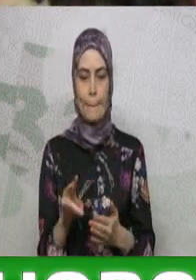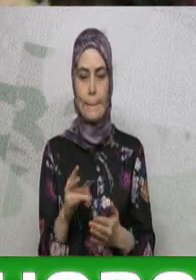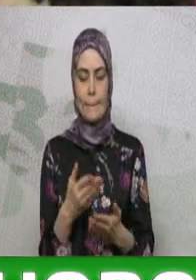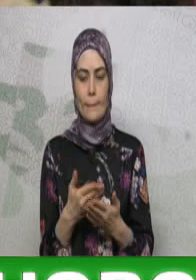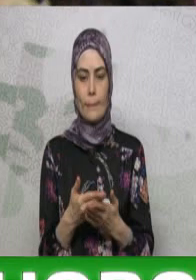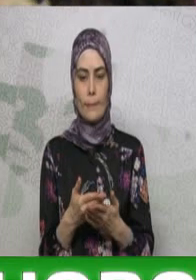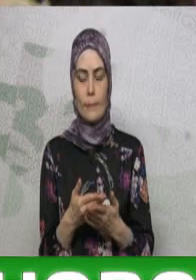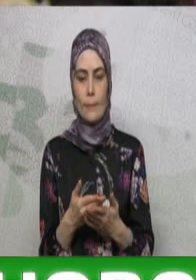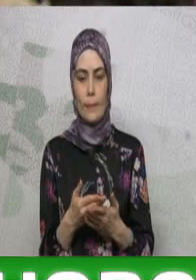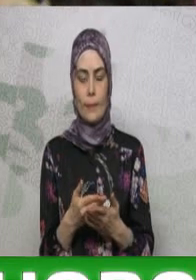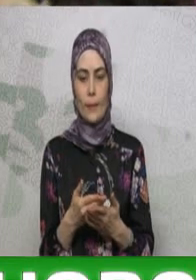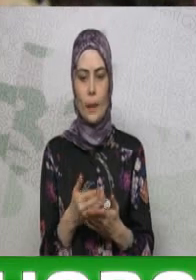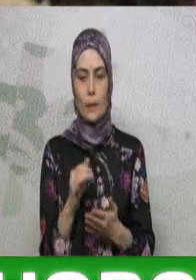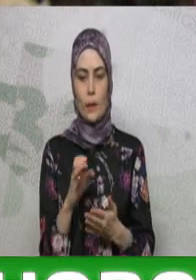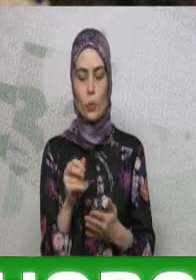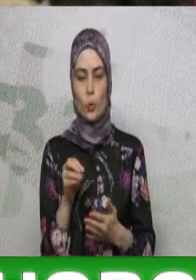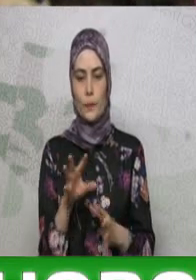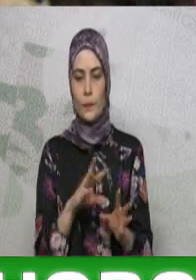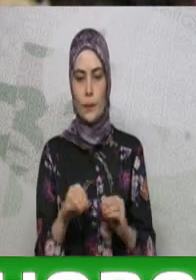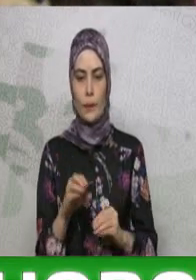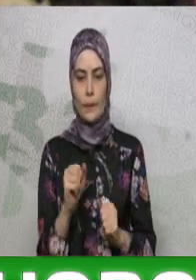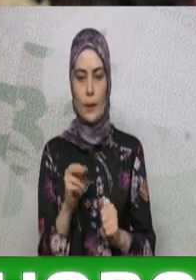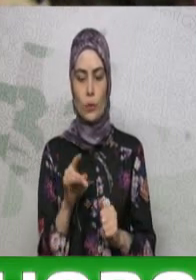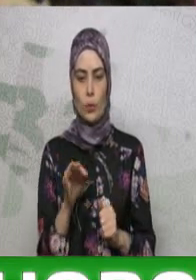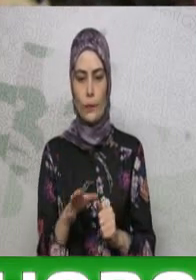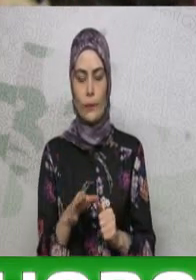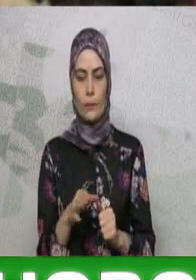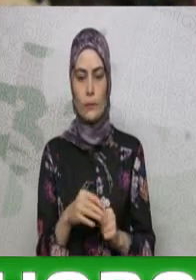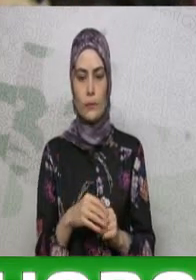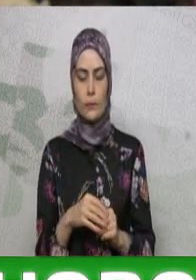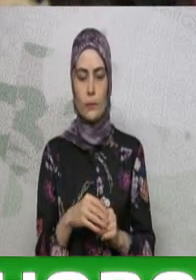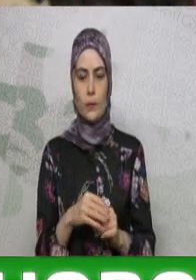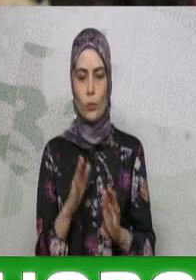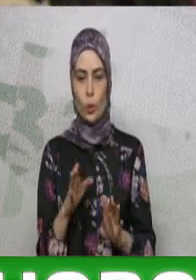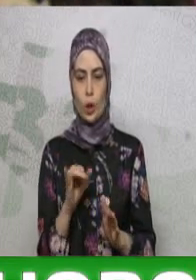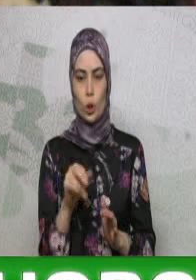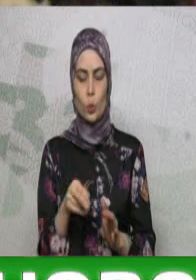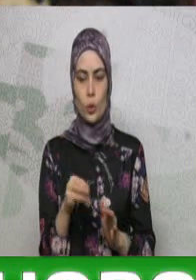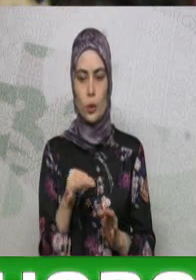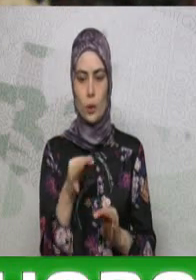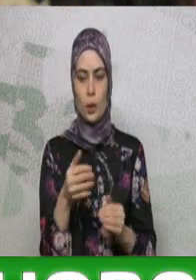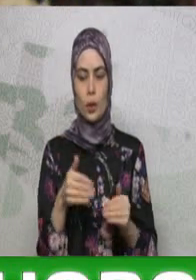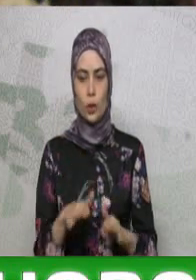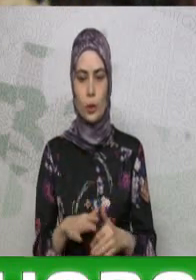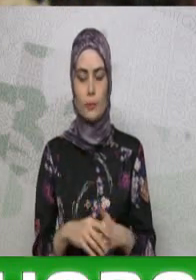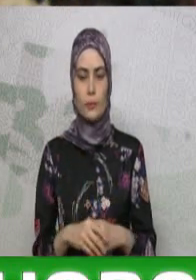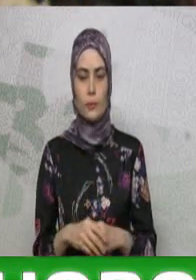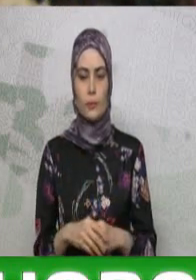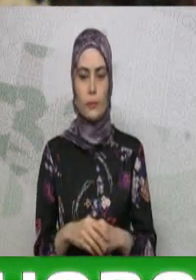допустим. И с учетом всех вот этих факторов суд вынесет решение. Очень часто бывает так,